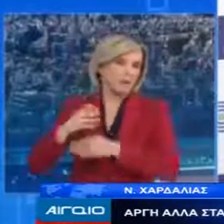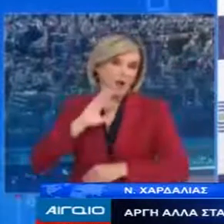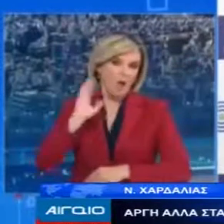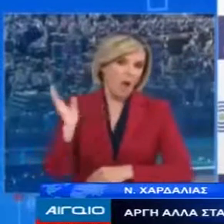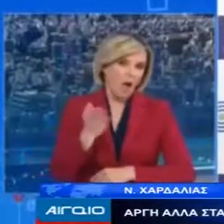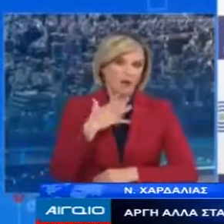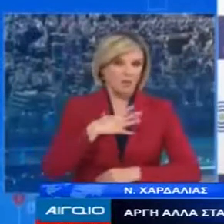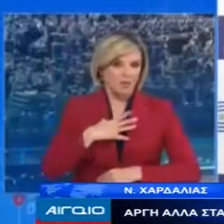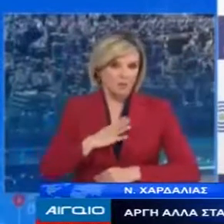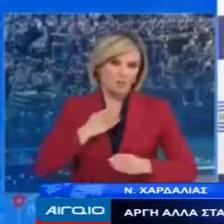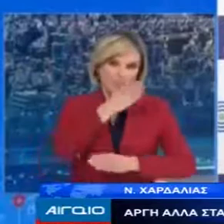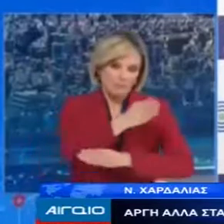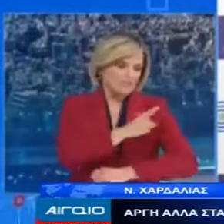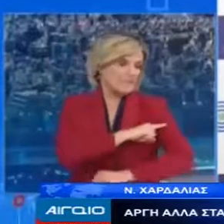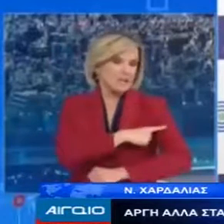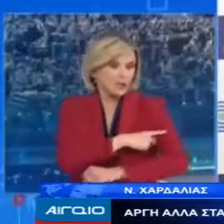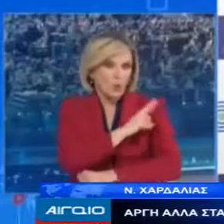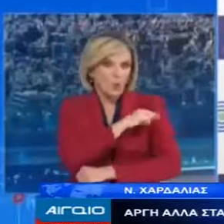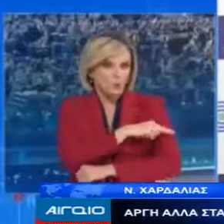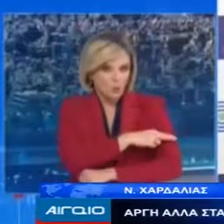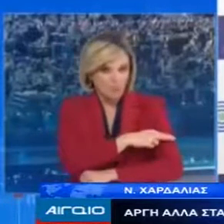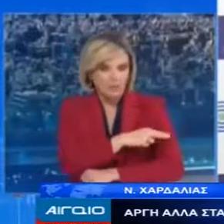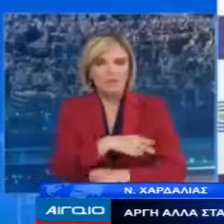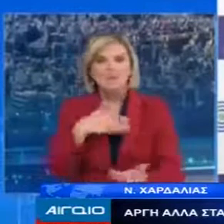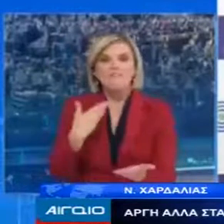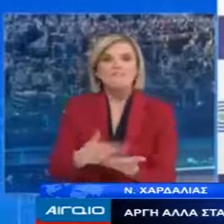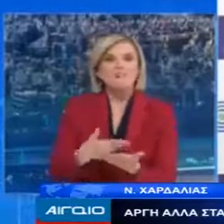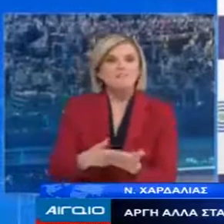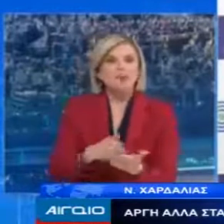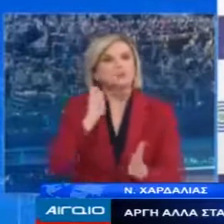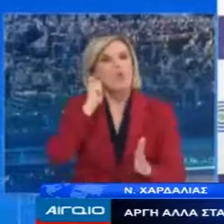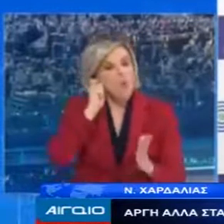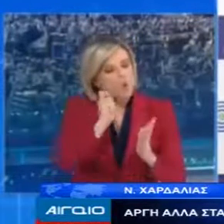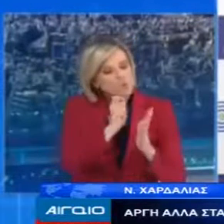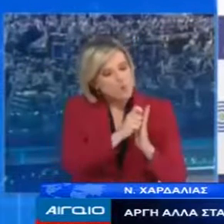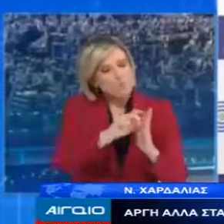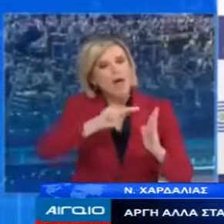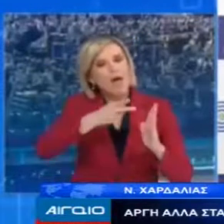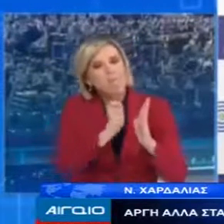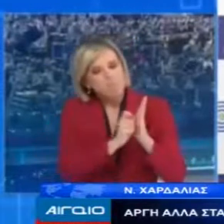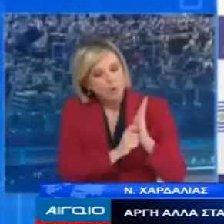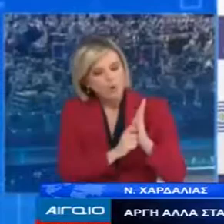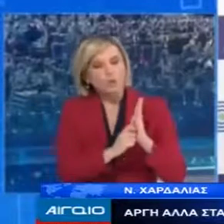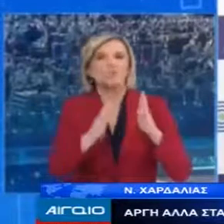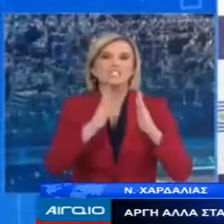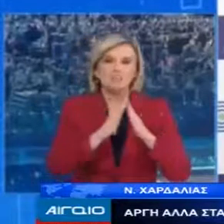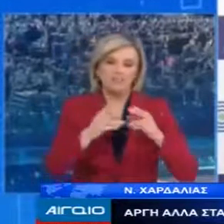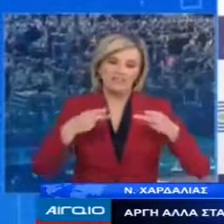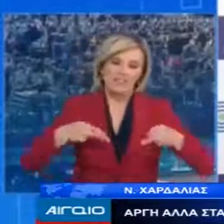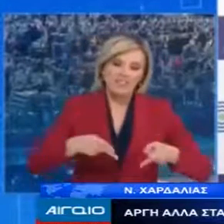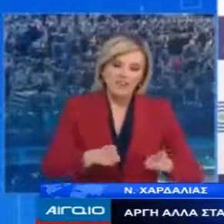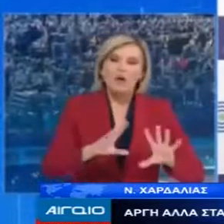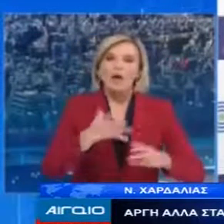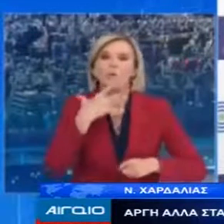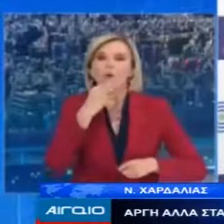μαζί του βεβαίωση κίνησης που να περιέχει το ονοματεπώνυμο, τον τόπο κατοικίας και τον τόπο προορισμού του πολίτη, καθώς και το συγκεκριμένο λόγο